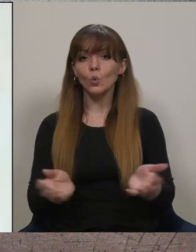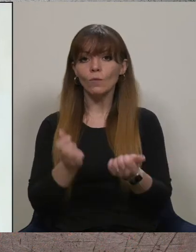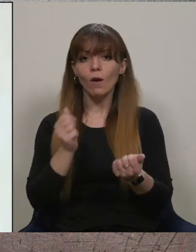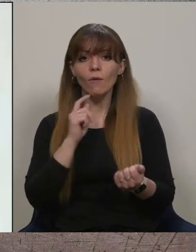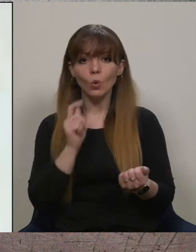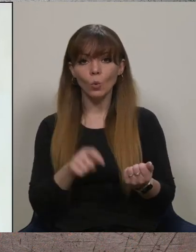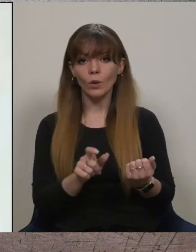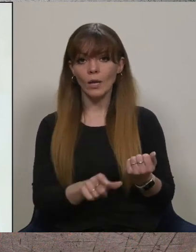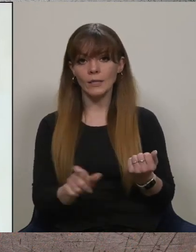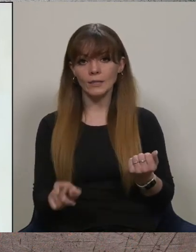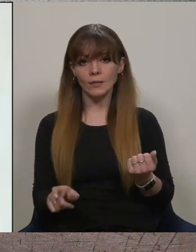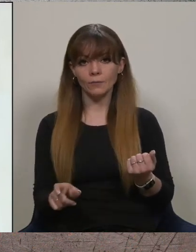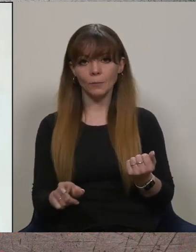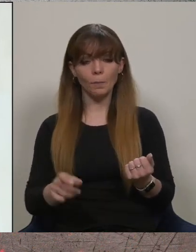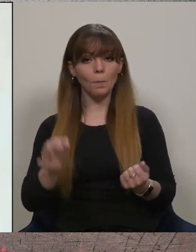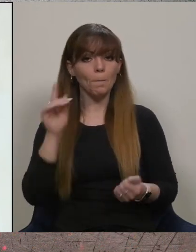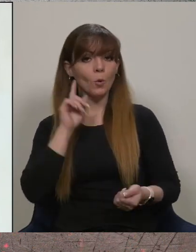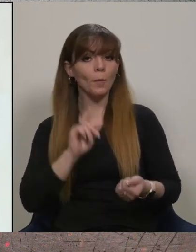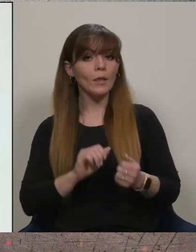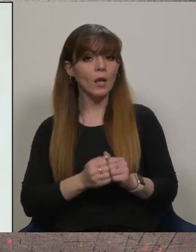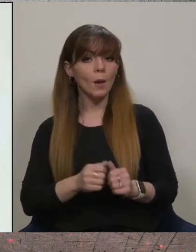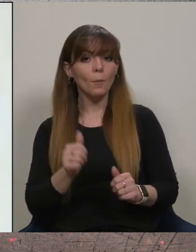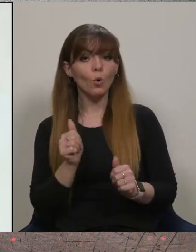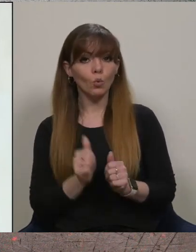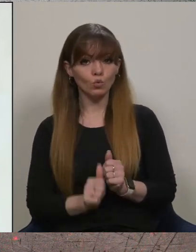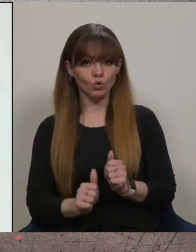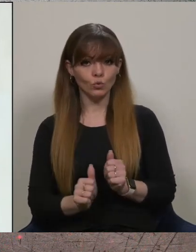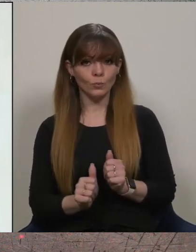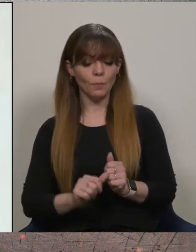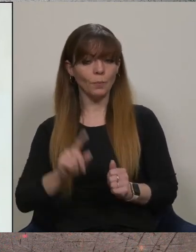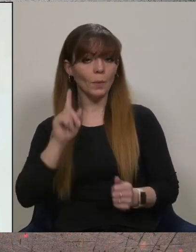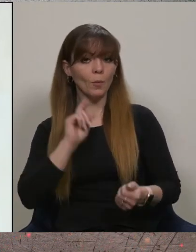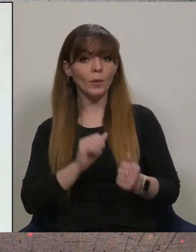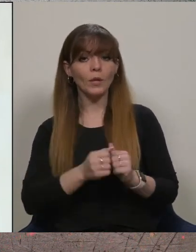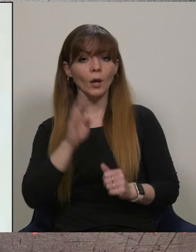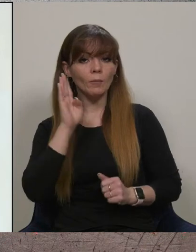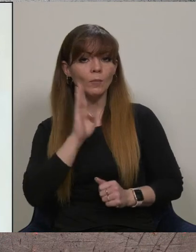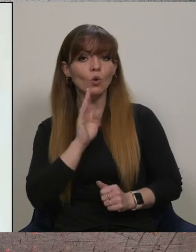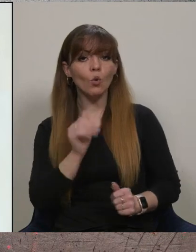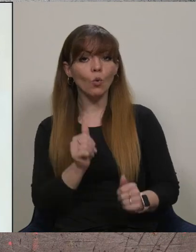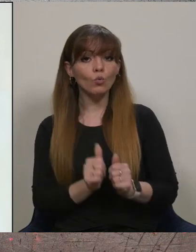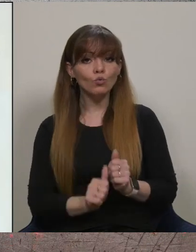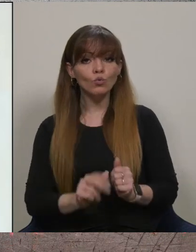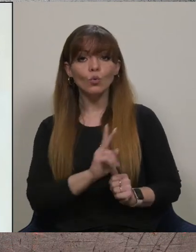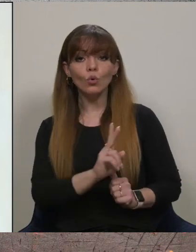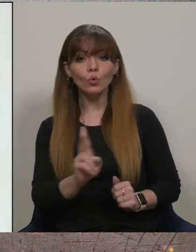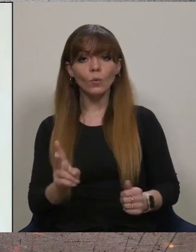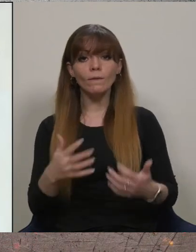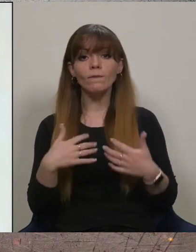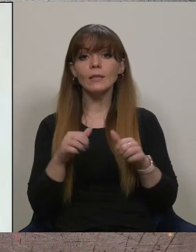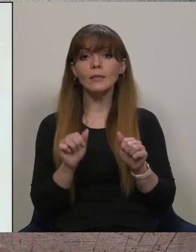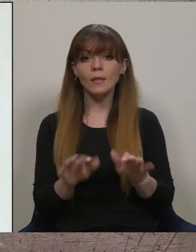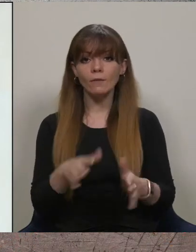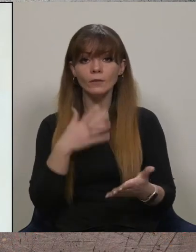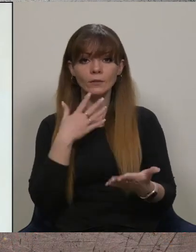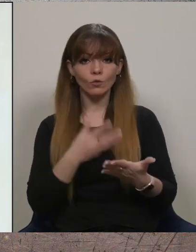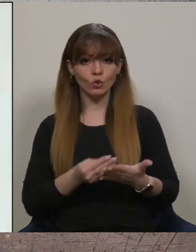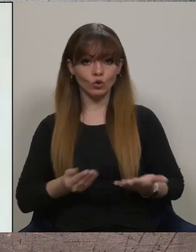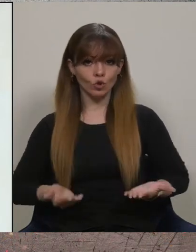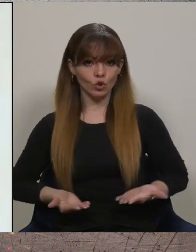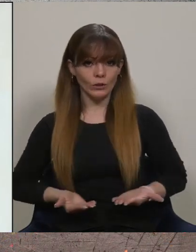українців. Пам'ятаємо кожного. Пам'ятаємо кожного, хто віддав своє